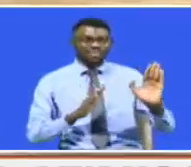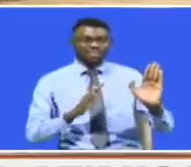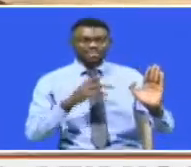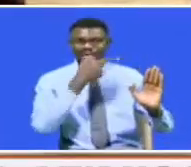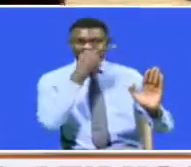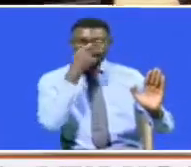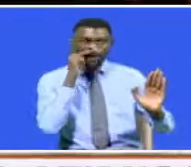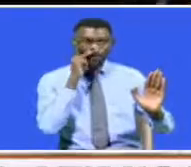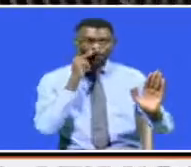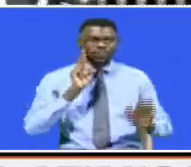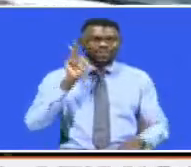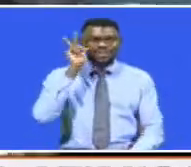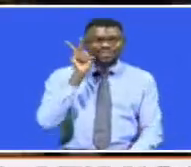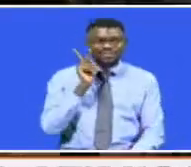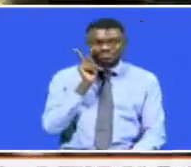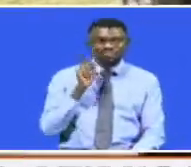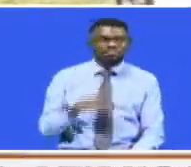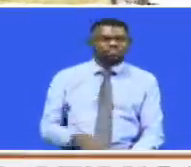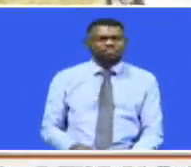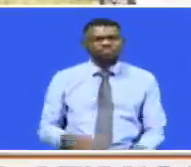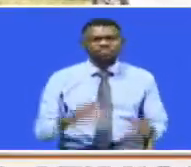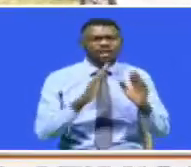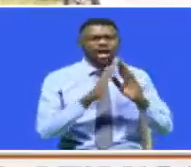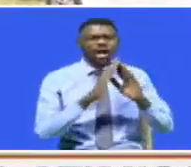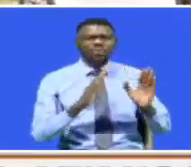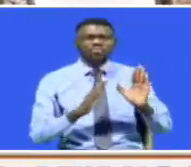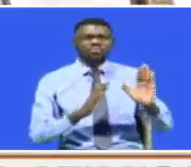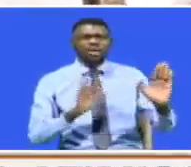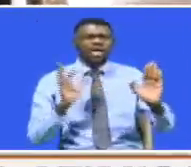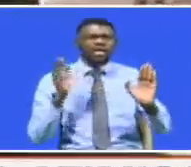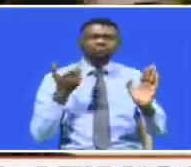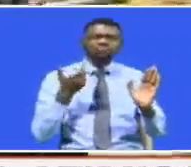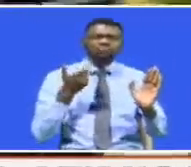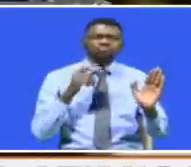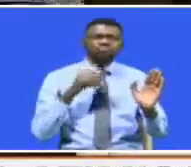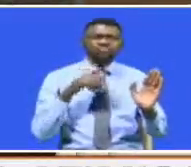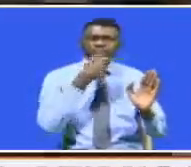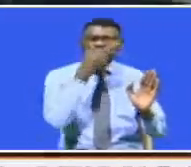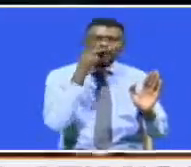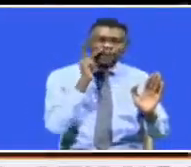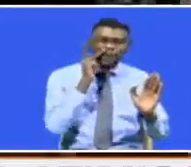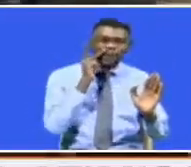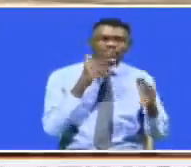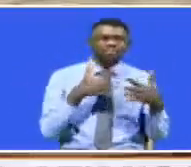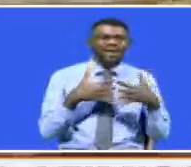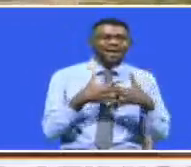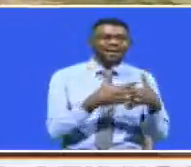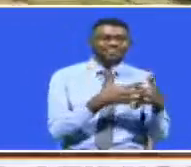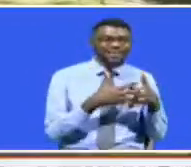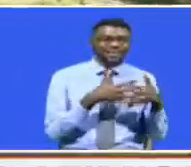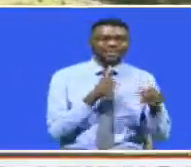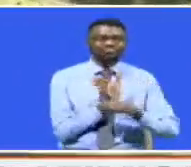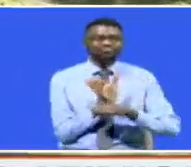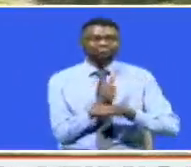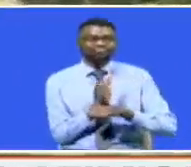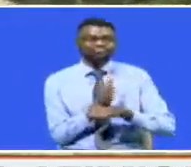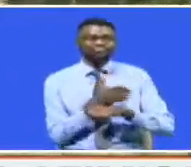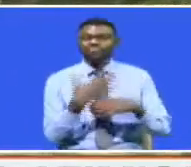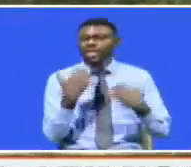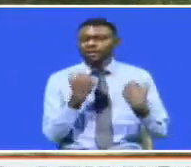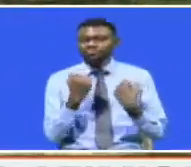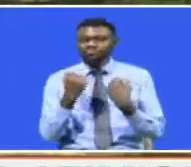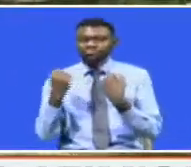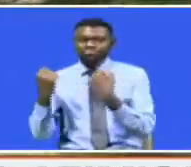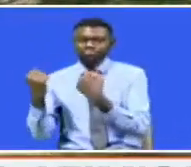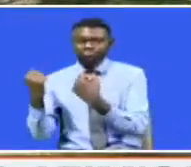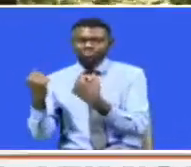Karen. Nyumbani kwa Kalonzo, magari ya ujumbe wa Marekani yakionekana yakitoka nyumbani saa chache